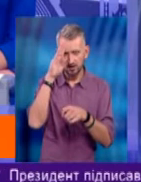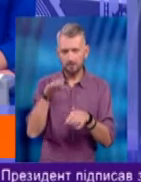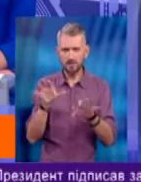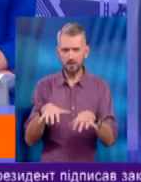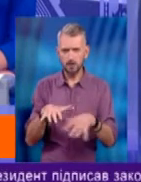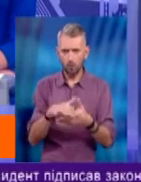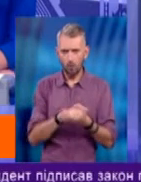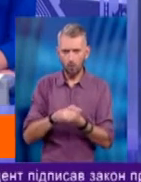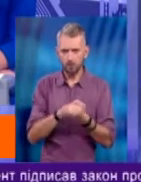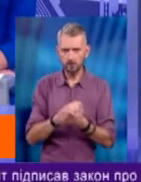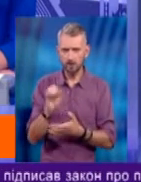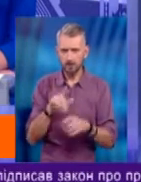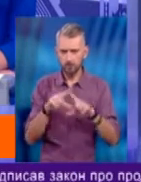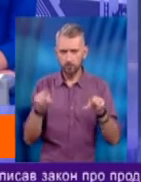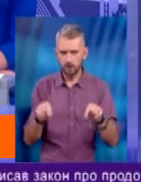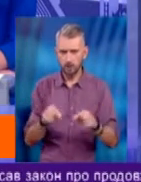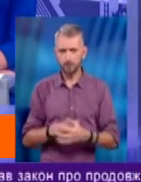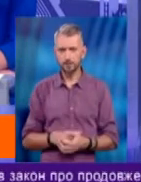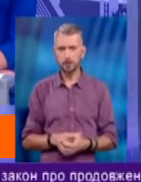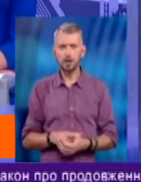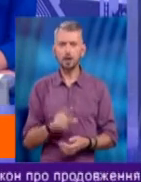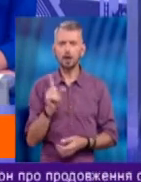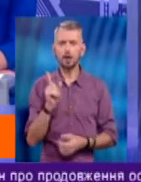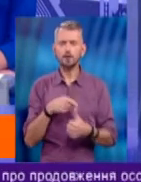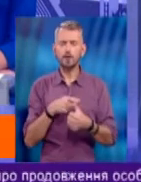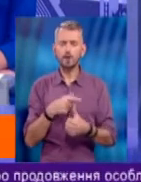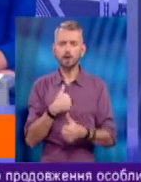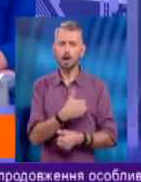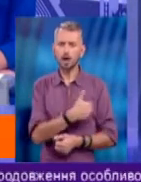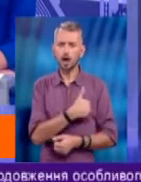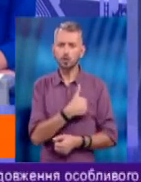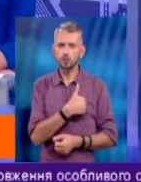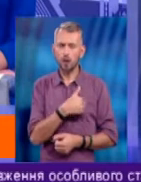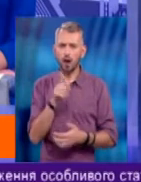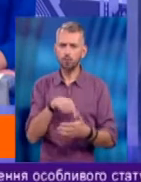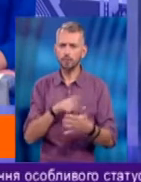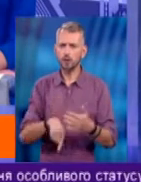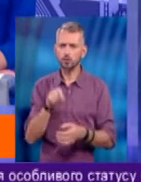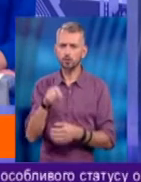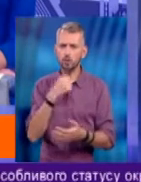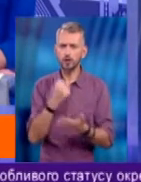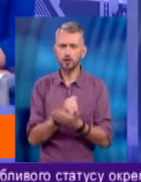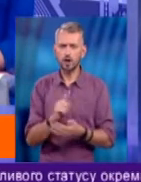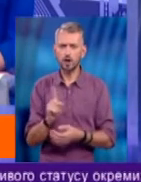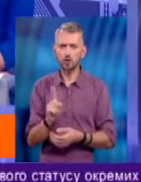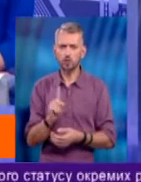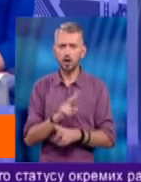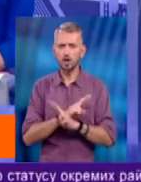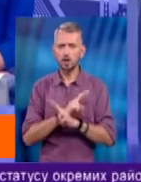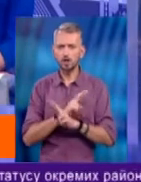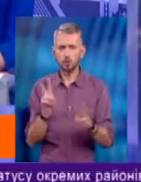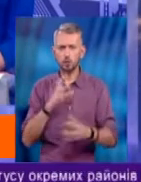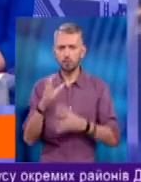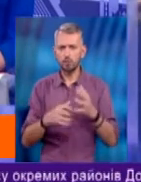общества Евроблях. Во-первых, я хочу опровергнуть его утверждение, что никто в мире